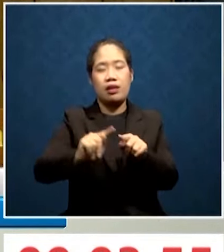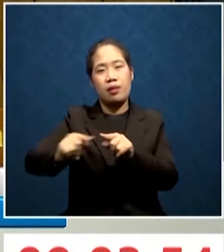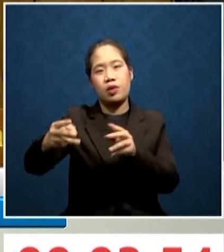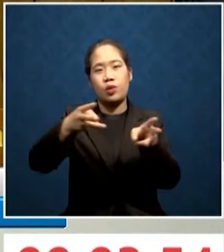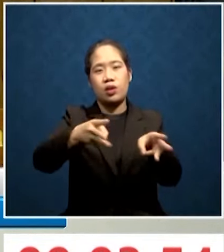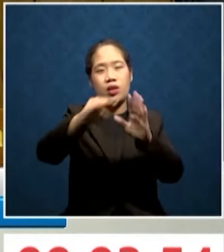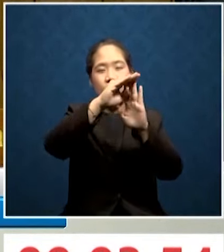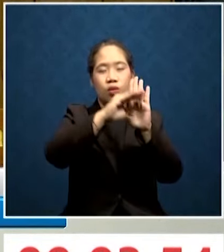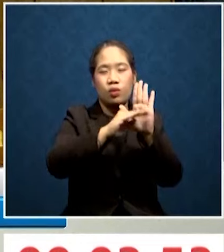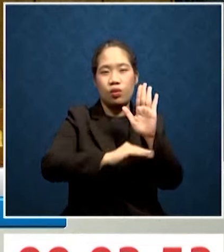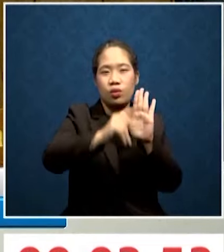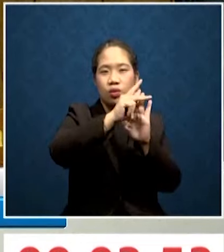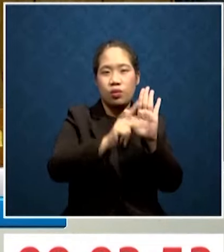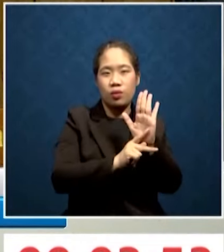าย